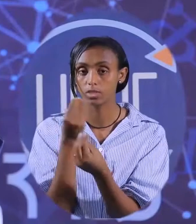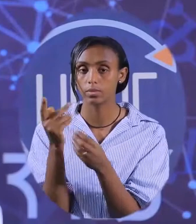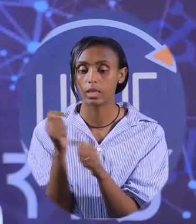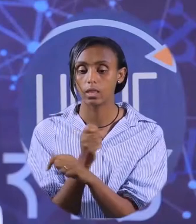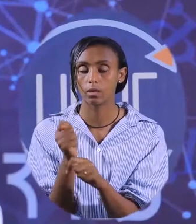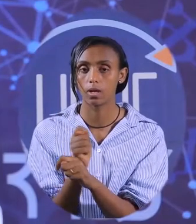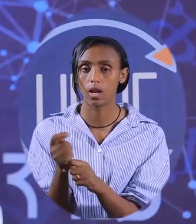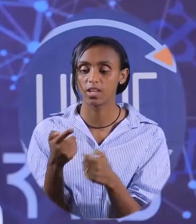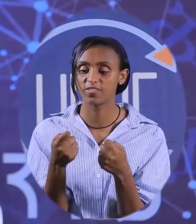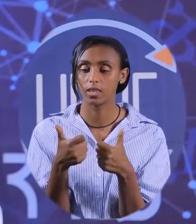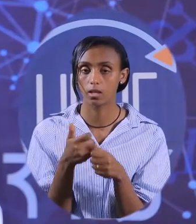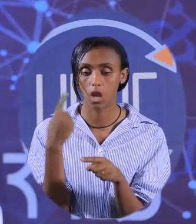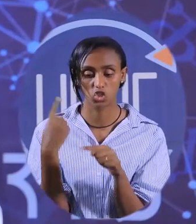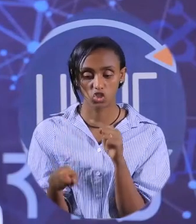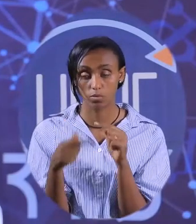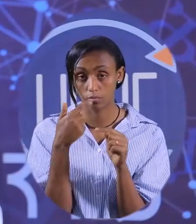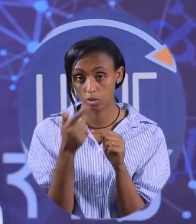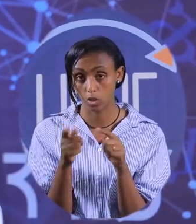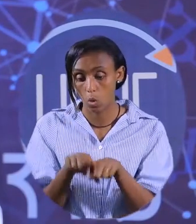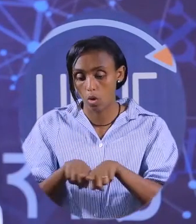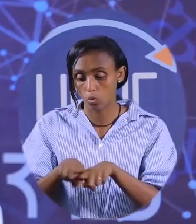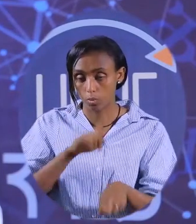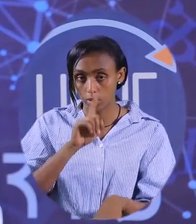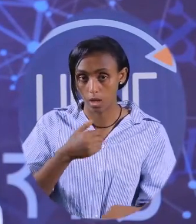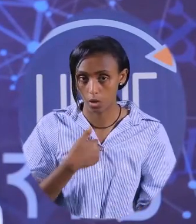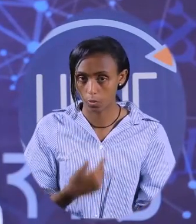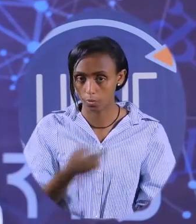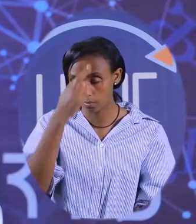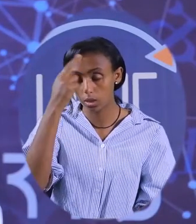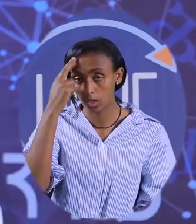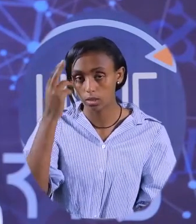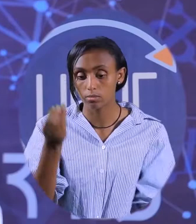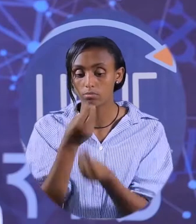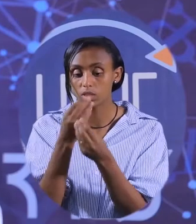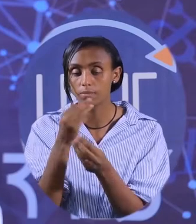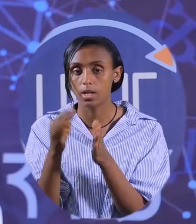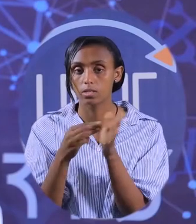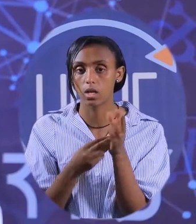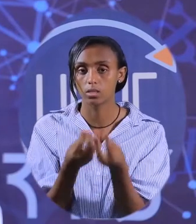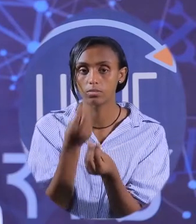ትግበራው ሊፈጥን አይችልም የሚለው አርጊመንት ላይ ማለት ነው። ምክንያቱም የምግብና ሥርዓተ ምግብን በምናስብበት ሰዓት